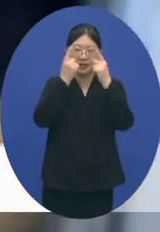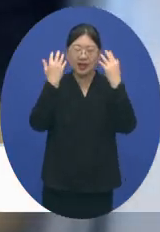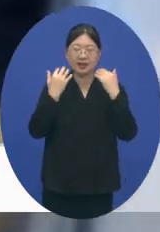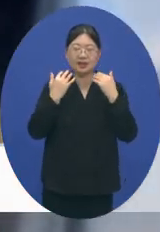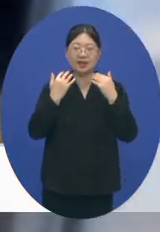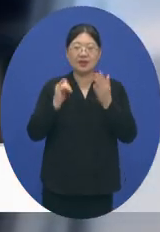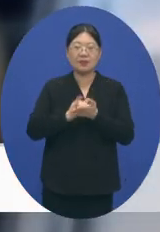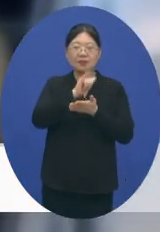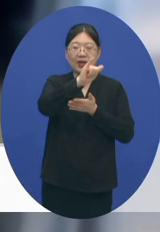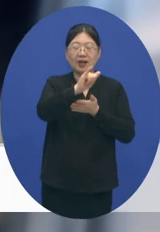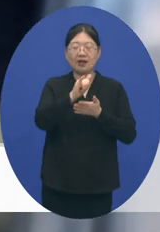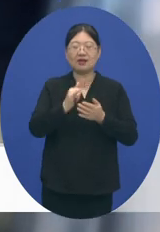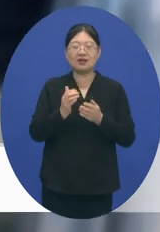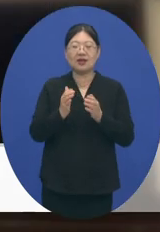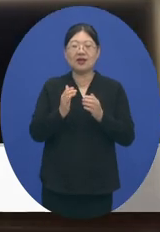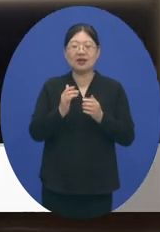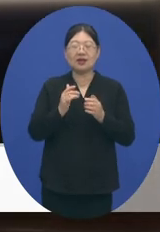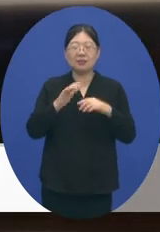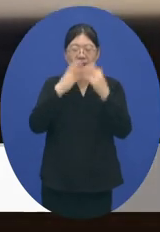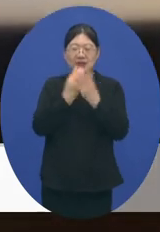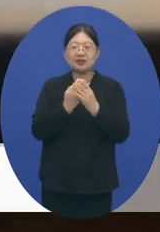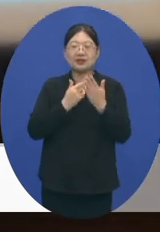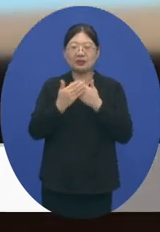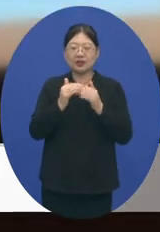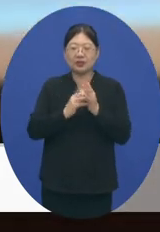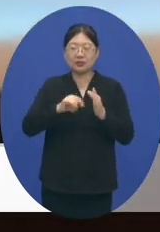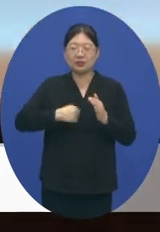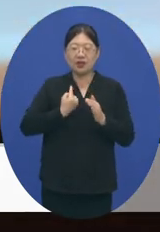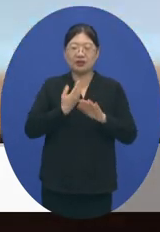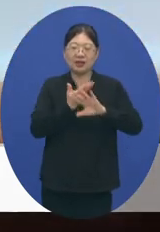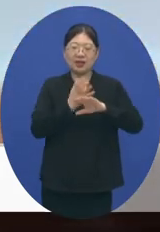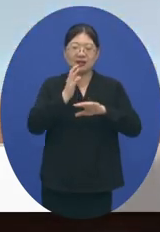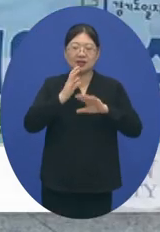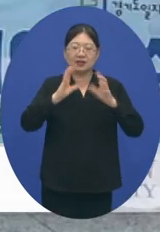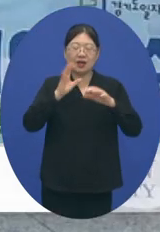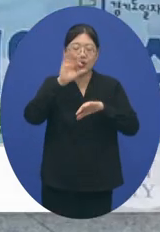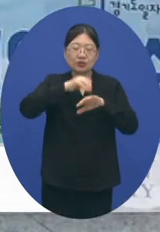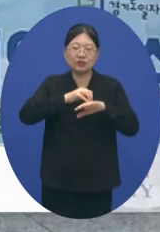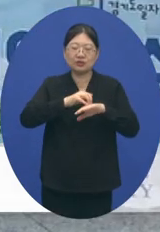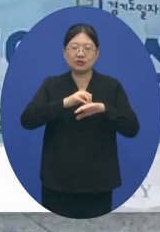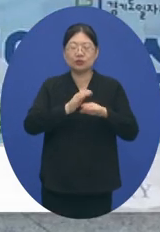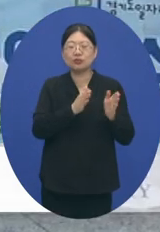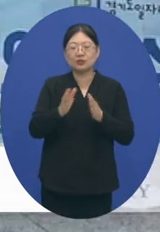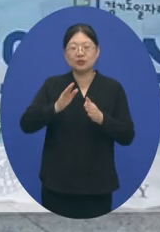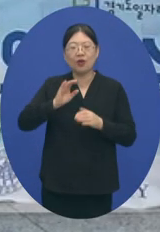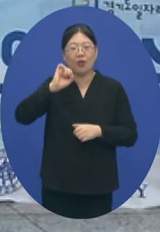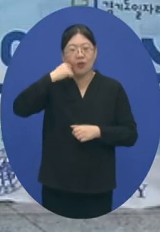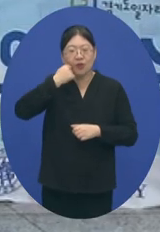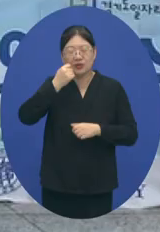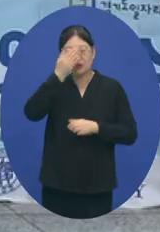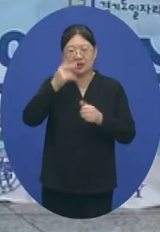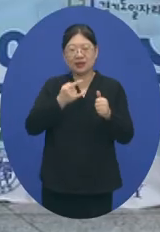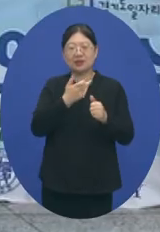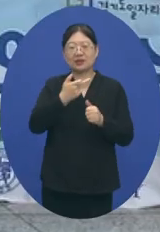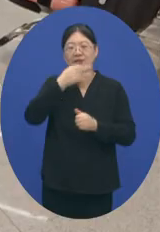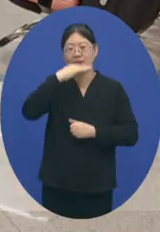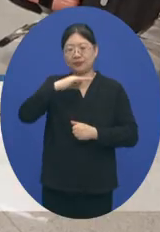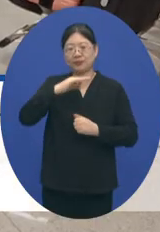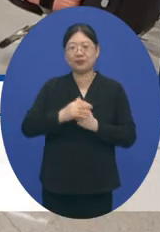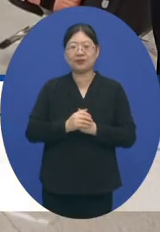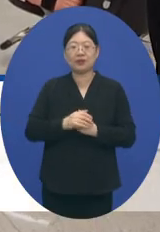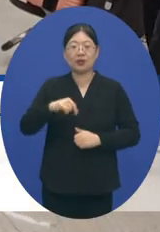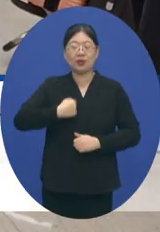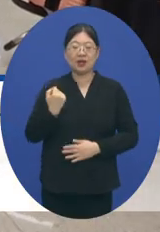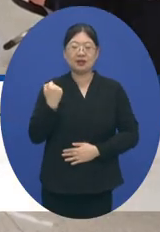떠나 폭넓은 경험을 한 것은 물론 혼자서 해외 연수를 준비하기 벅찼던 청년들에게 큰 도움이 됐습니다.